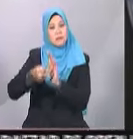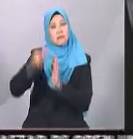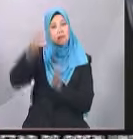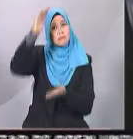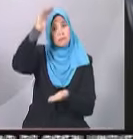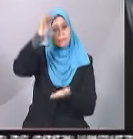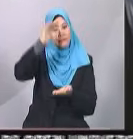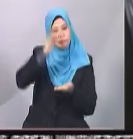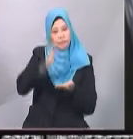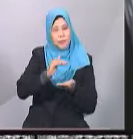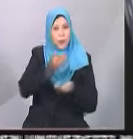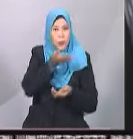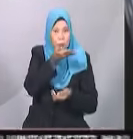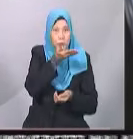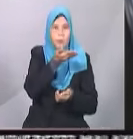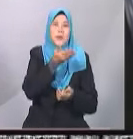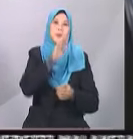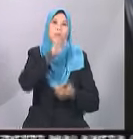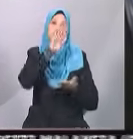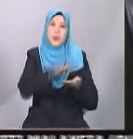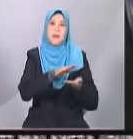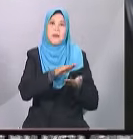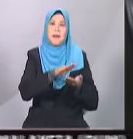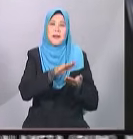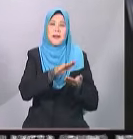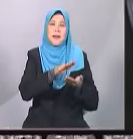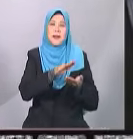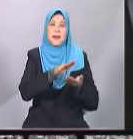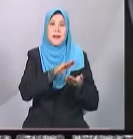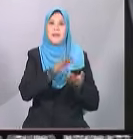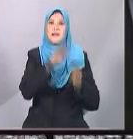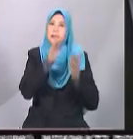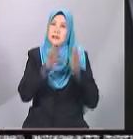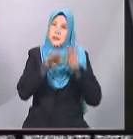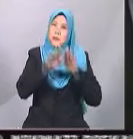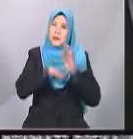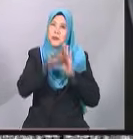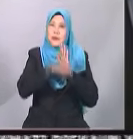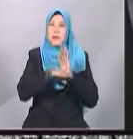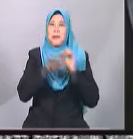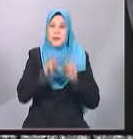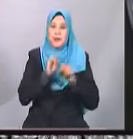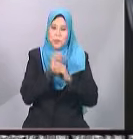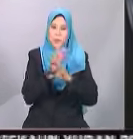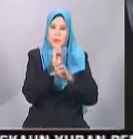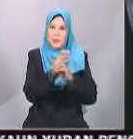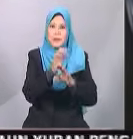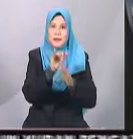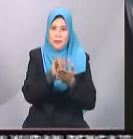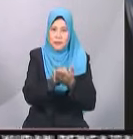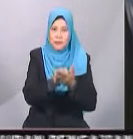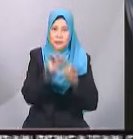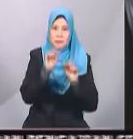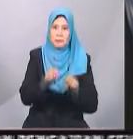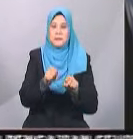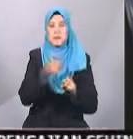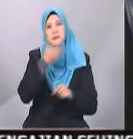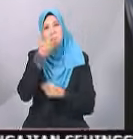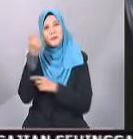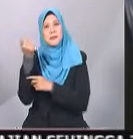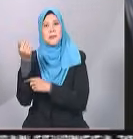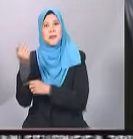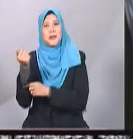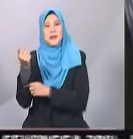boleh diminimumkan. Kita nak sifarkannya, tapi sekurang-kurangnya usaha ke arah itu cukup menarik